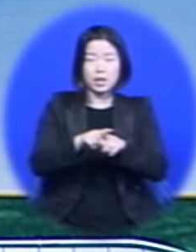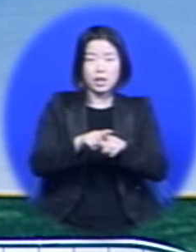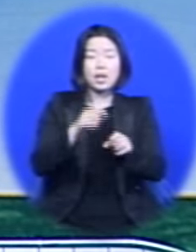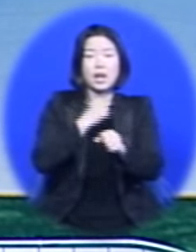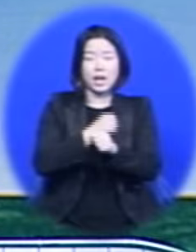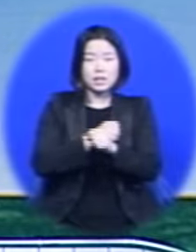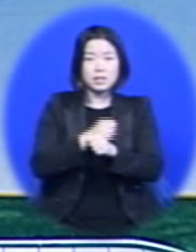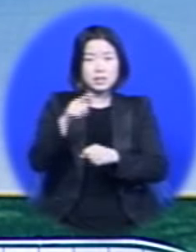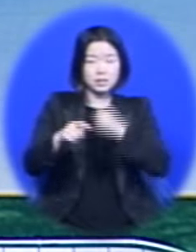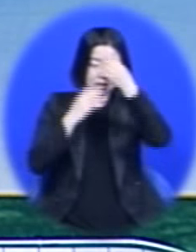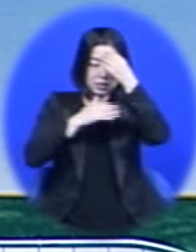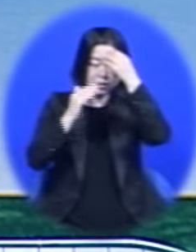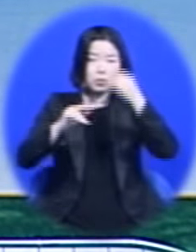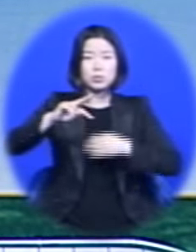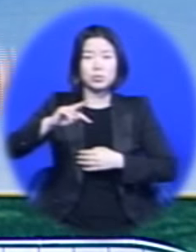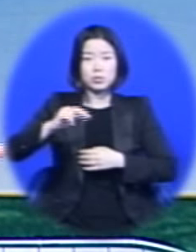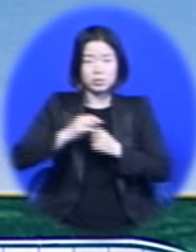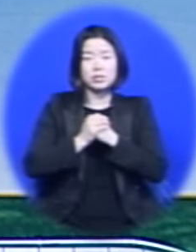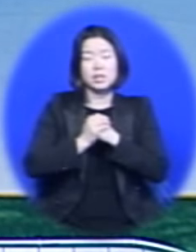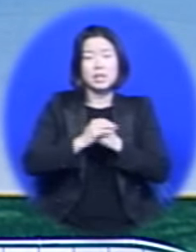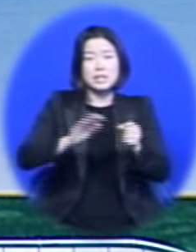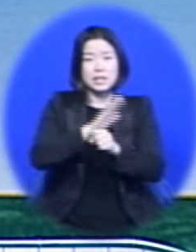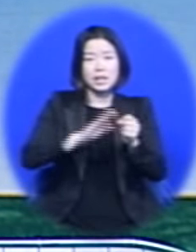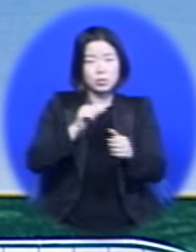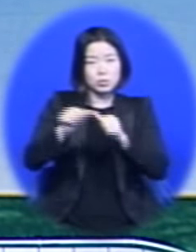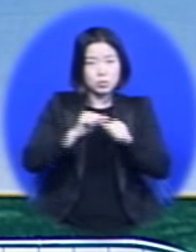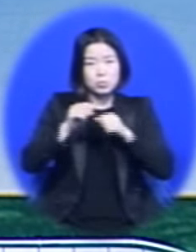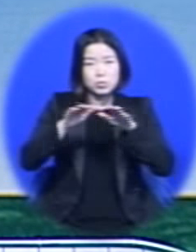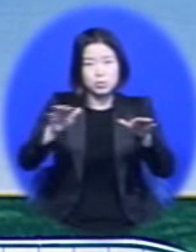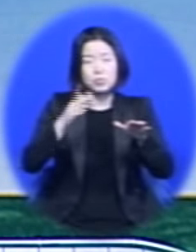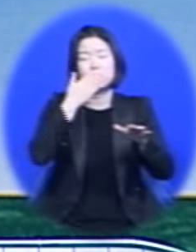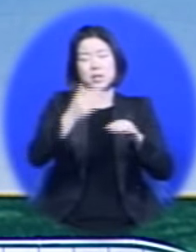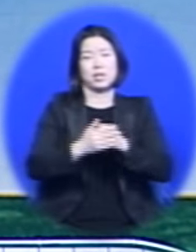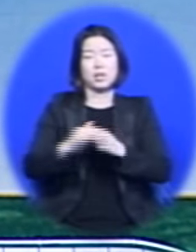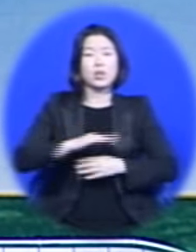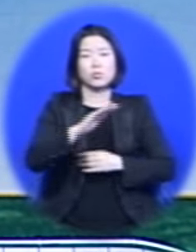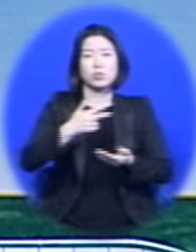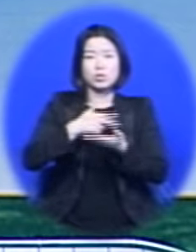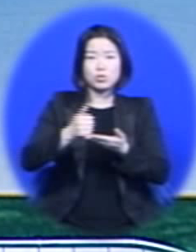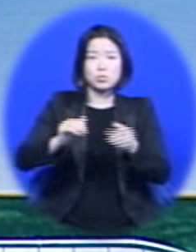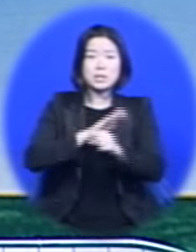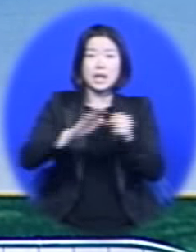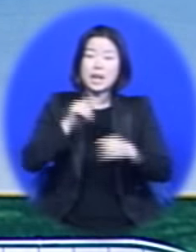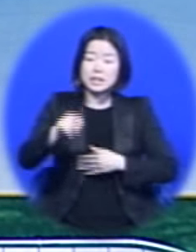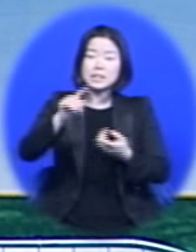성도는 사랑으로 소문 안 날 수가 없습니다. 우리 주님은 사랑 그 자체이십니다.